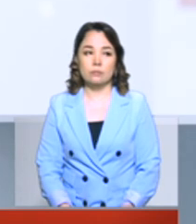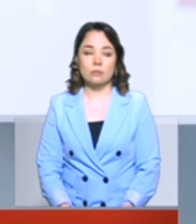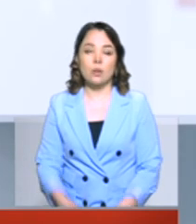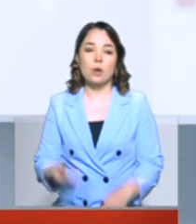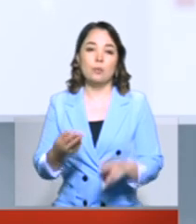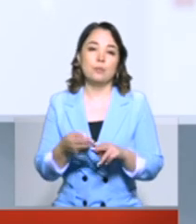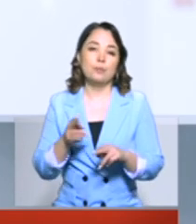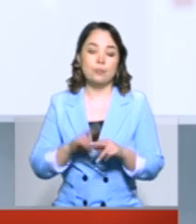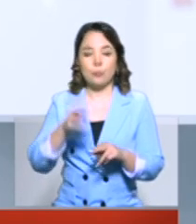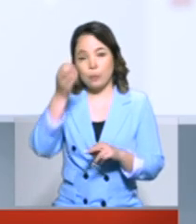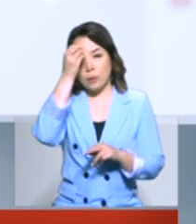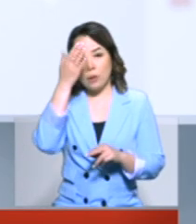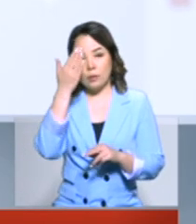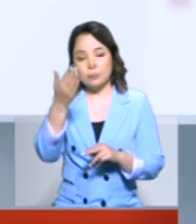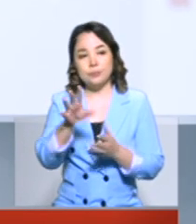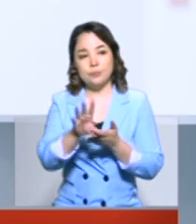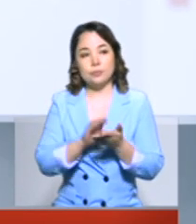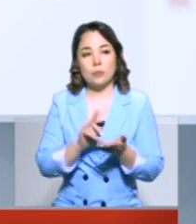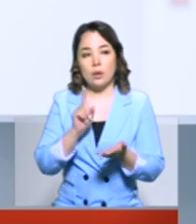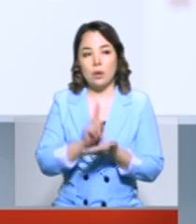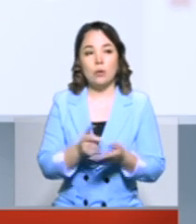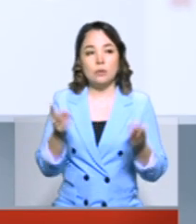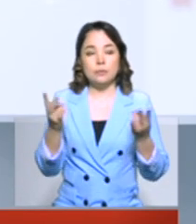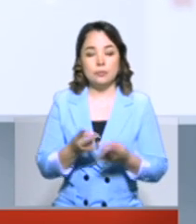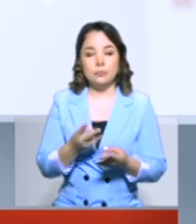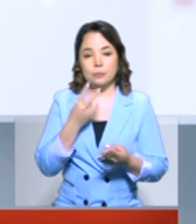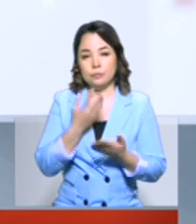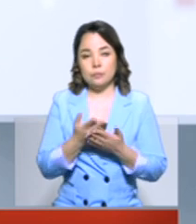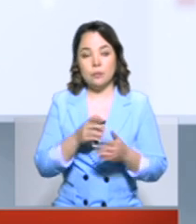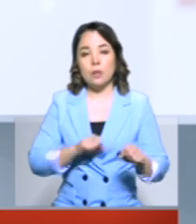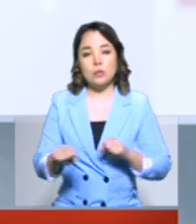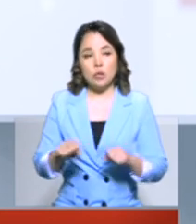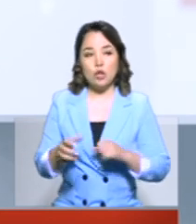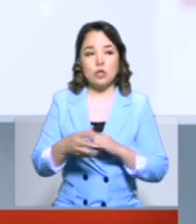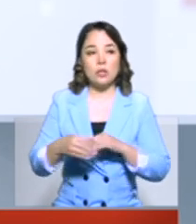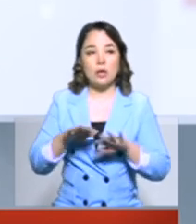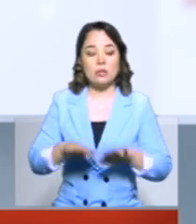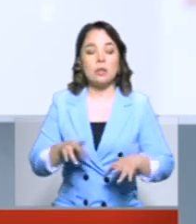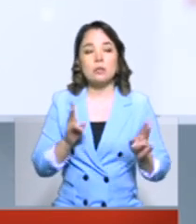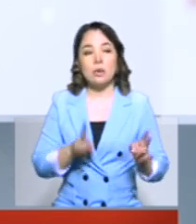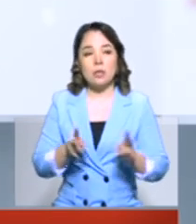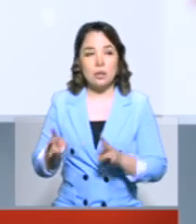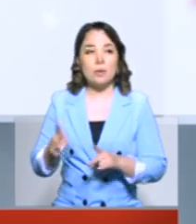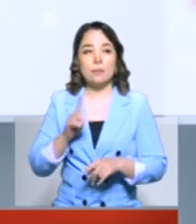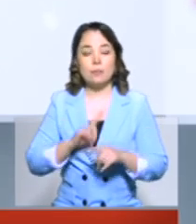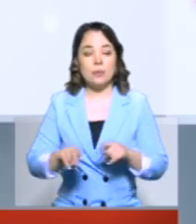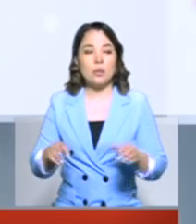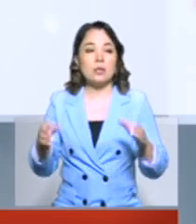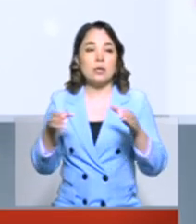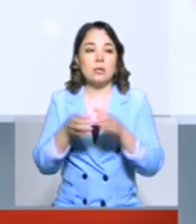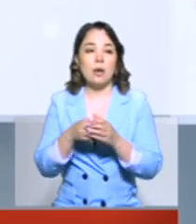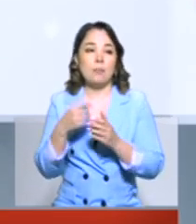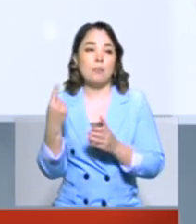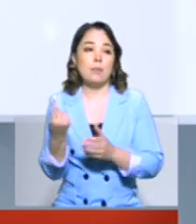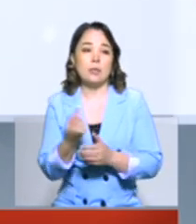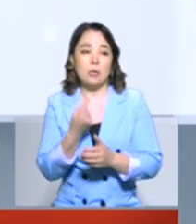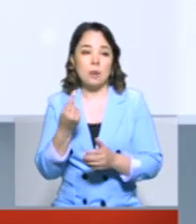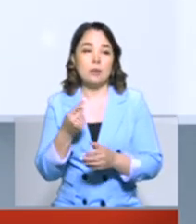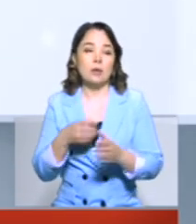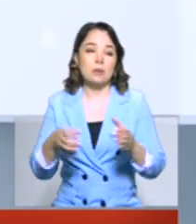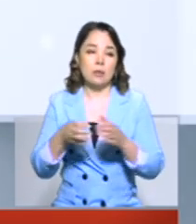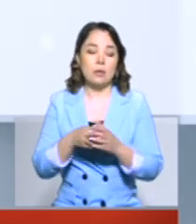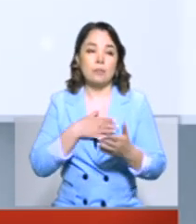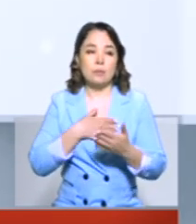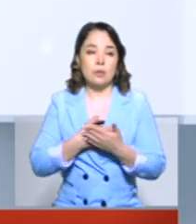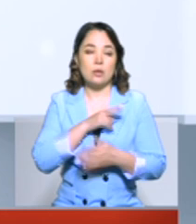Бұл ретте жапондардан үлгі алуымыз керек деп ойлаймын. Олар жер сілкінісінен келген зардапты тістеніп жүріп, бірлігімен, мұқалмас